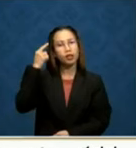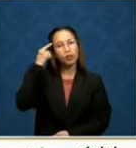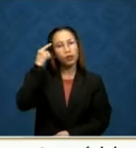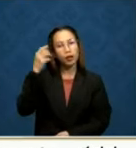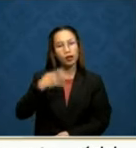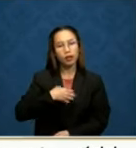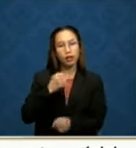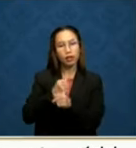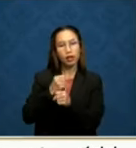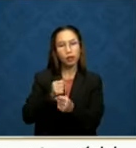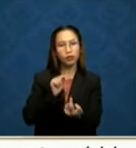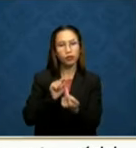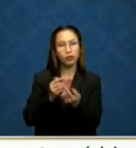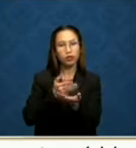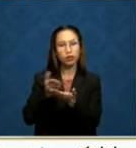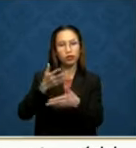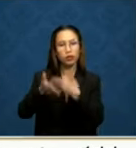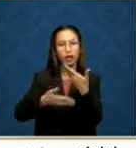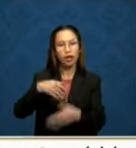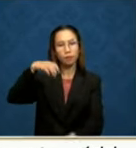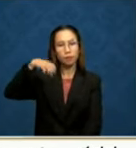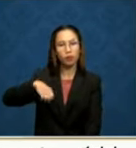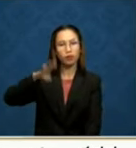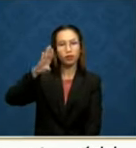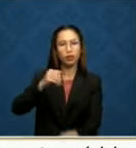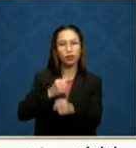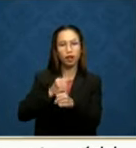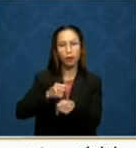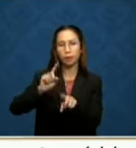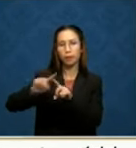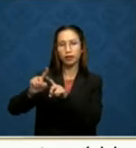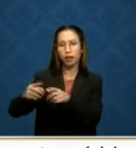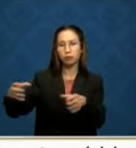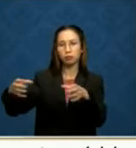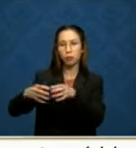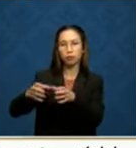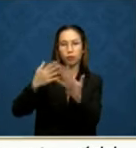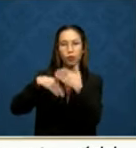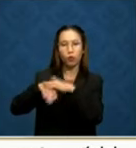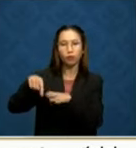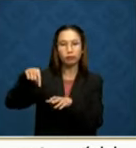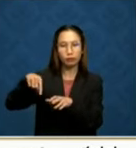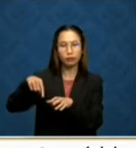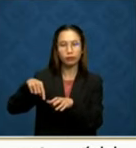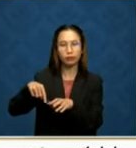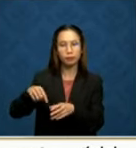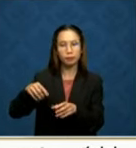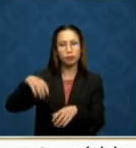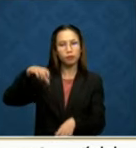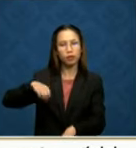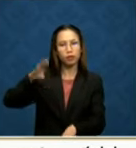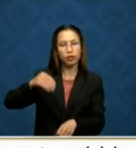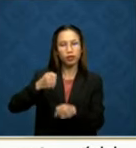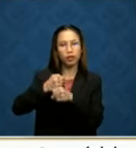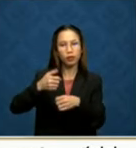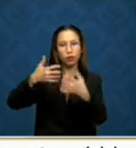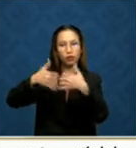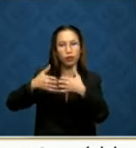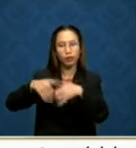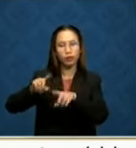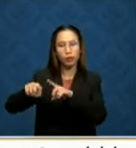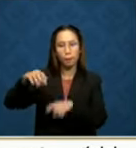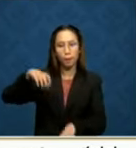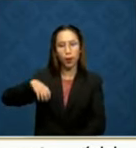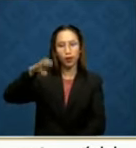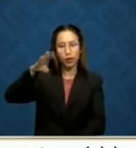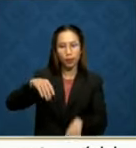ที่จะทำธุรกิจในรูปแบบริษัทที่ประกอบธรกิจหายประเภทรวมกันซึ่งเป็นการดำเืธรกิจในหายอุสาหกรมไปใต้กล่มบร